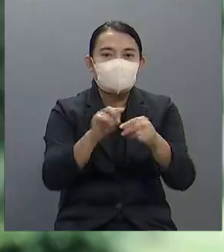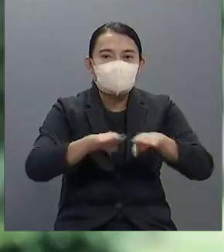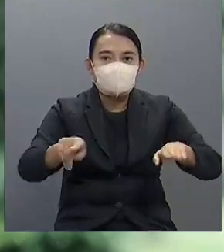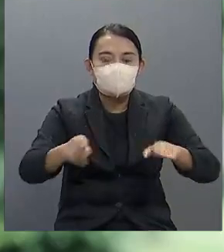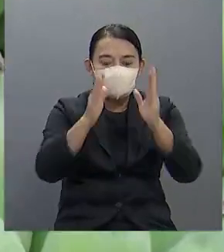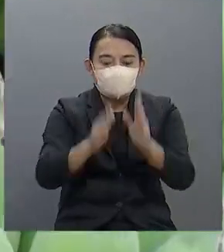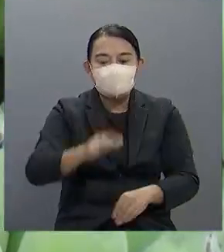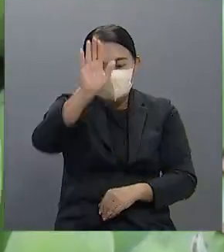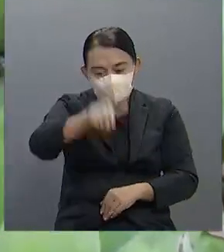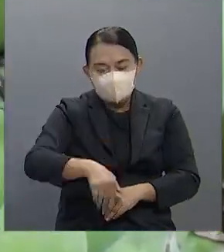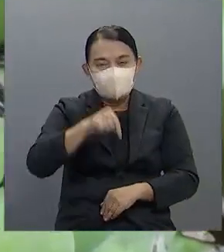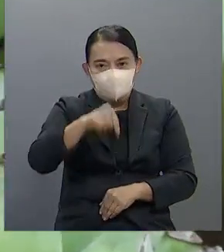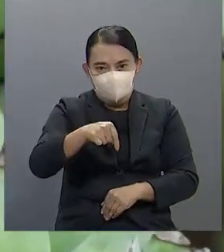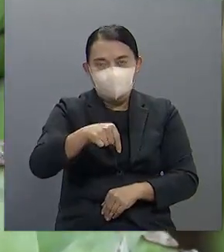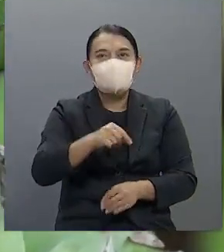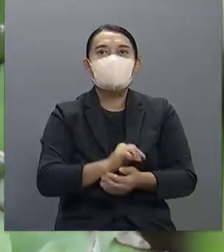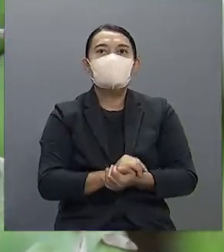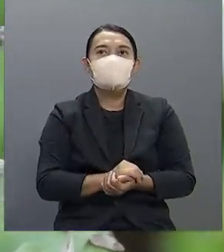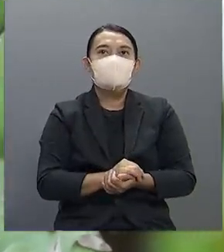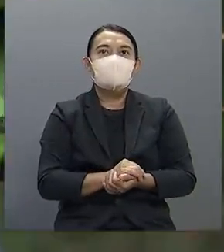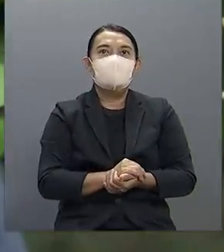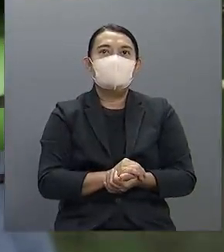านทุ่งกระโปรงของเราครับ